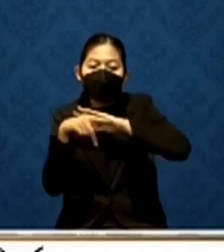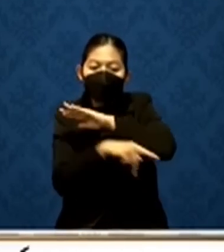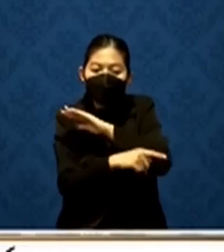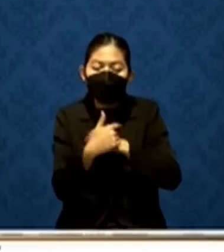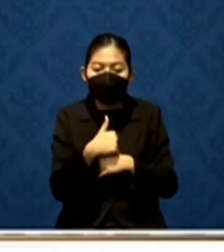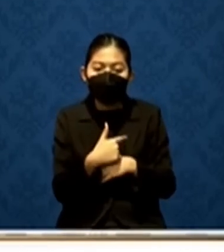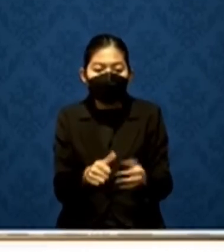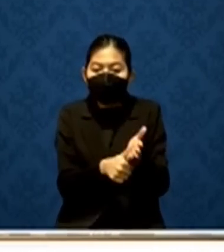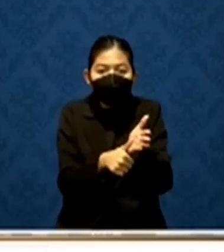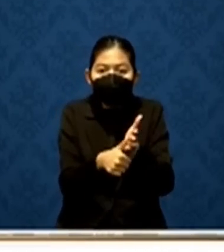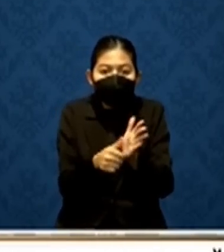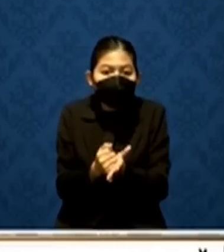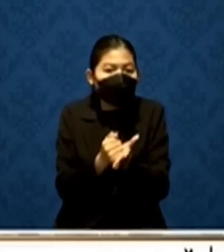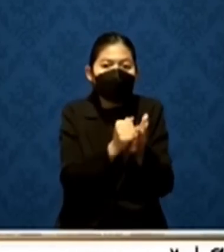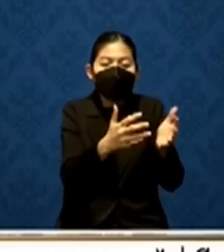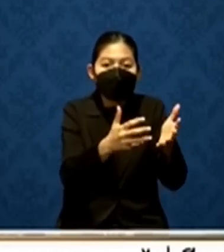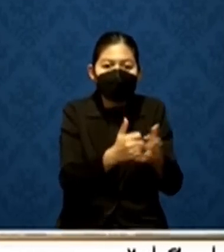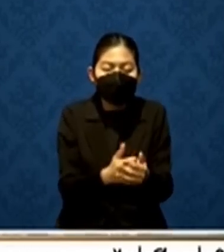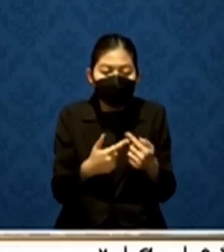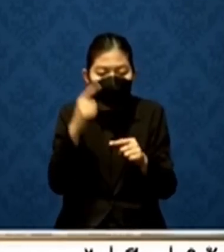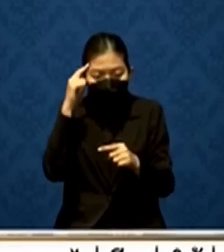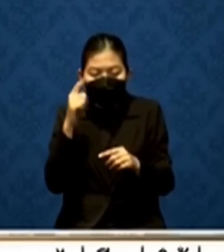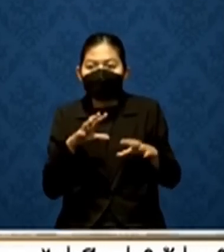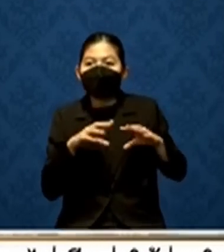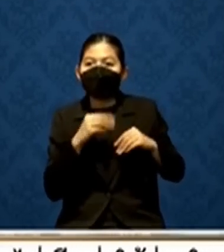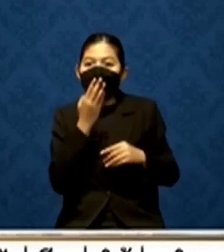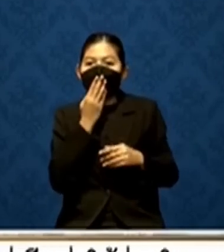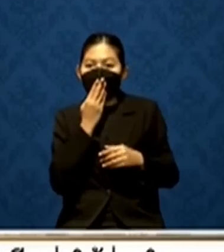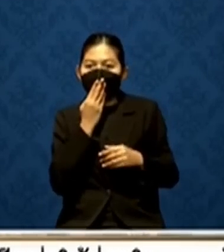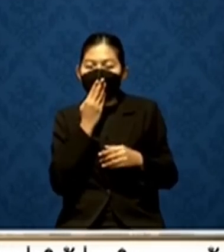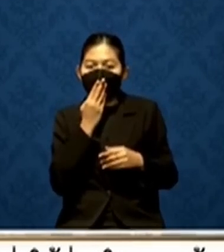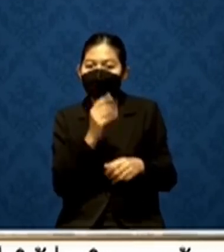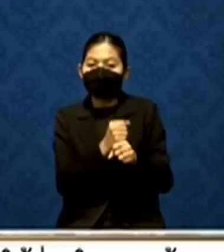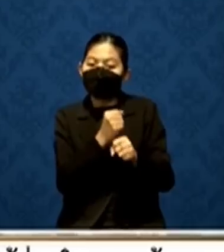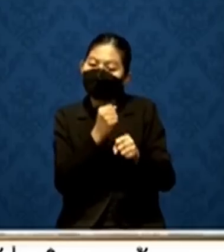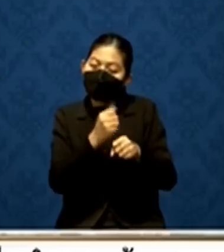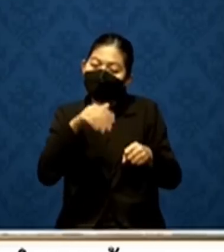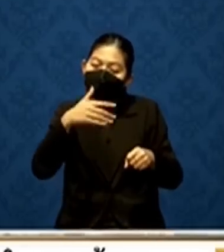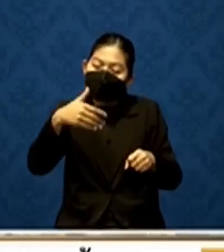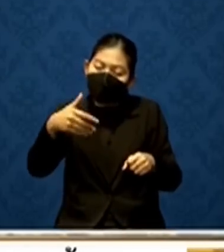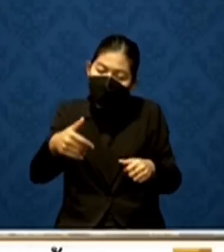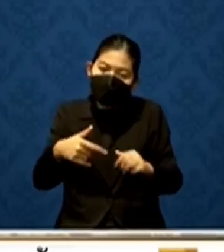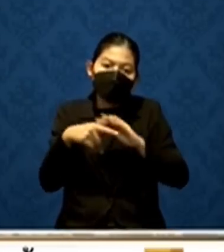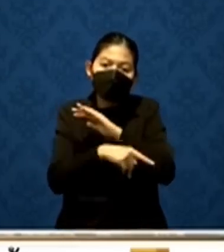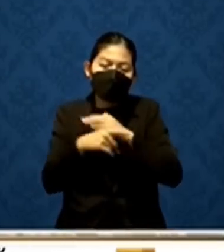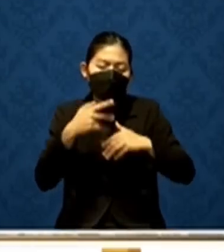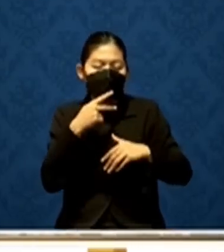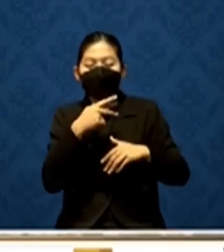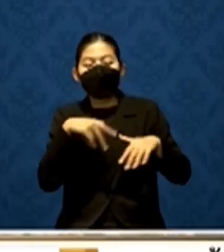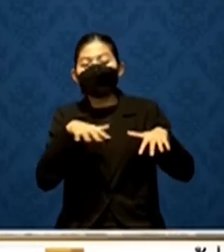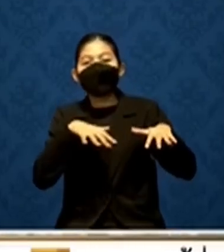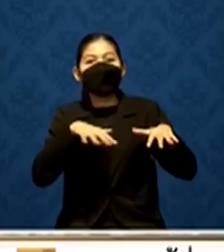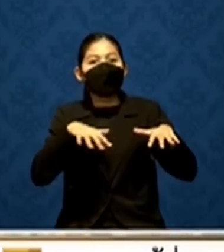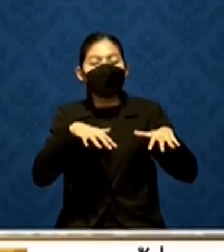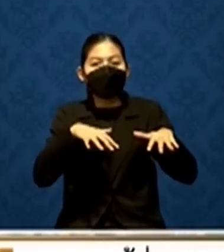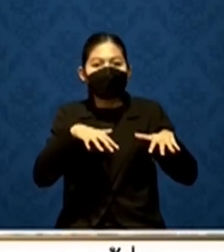ไม่ระงับยับยั้งแต่กลับรู้เห็นยินยอมให้มีการกระทำดังกล่าวจนทำให้การทุจริตเป็นเรื่องปกติของการ